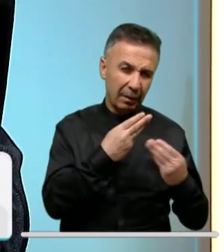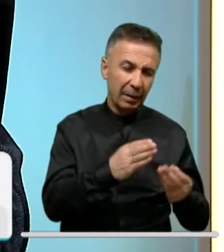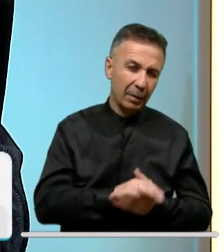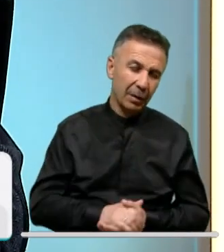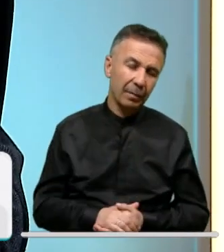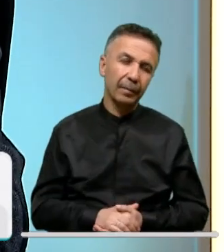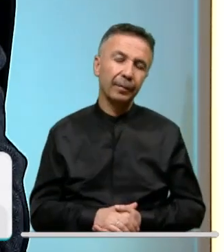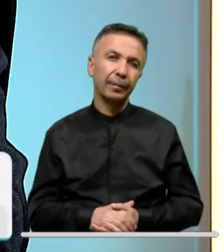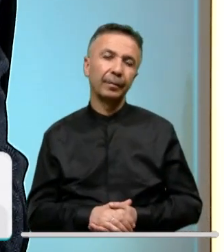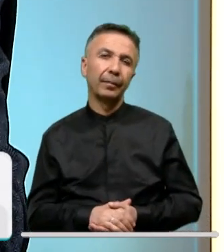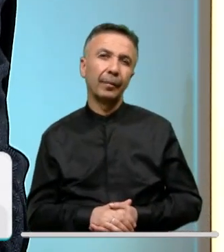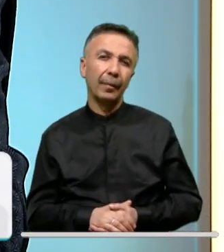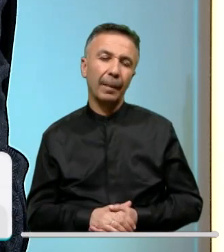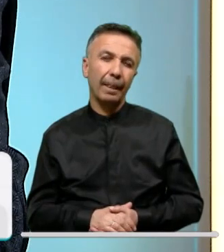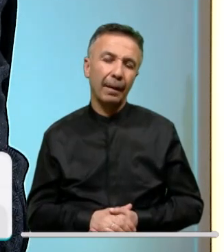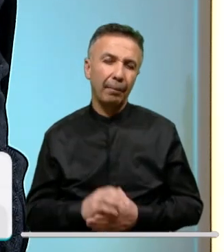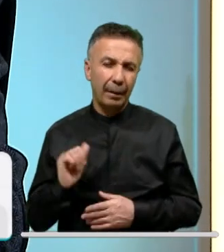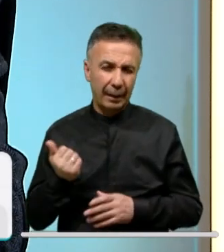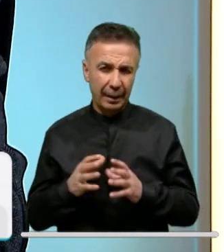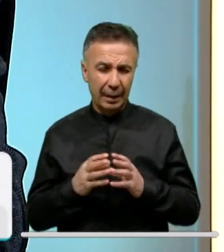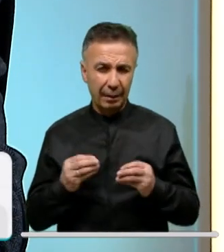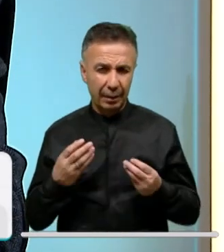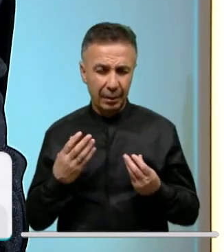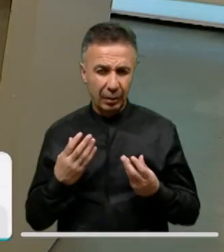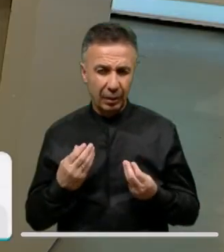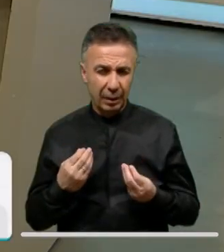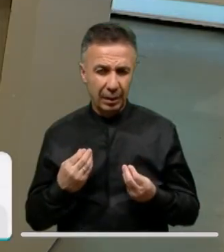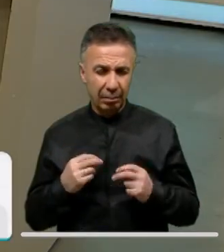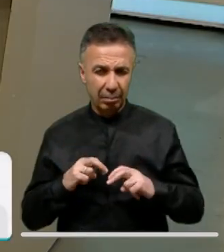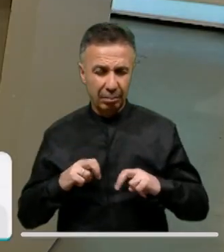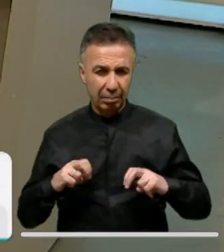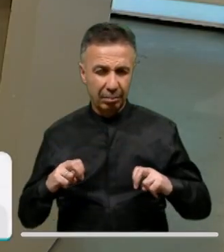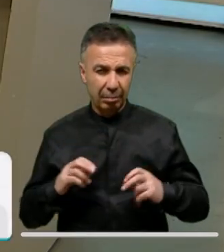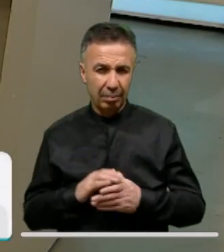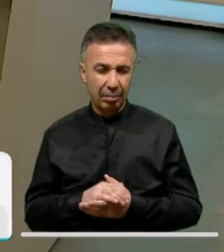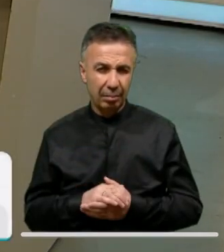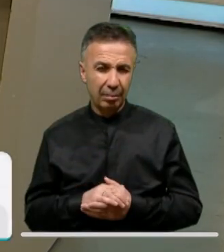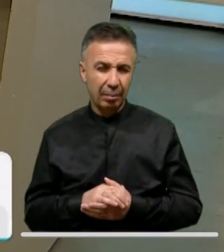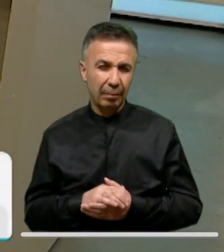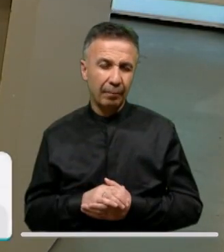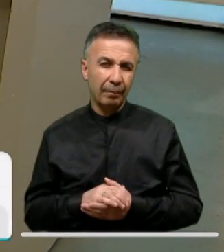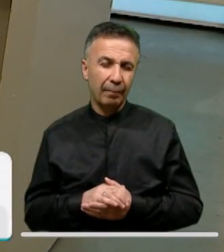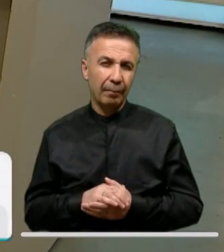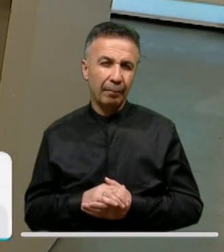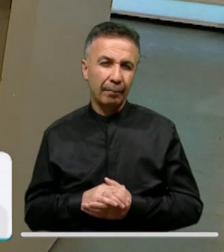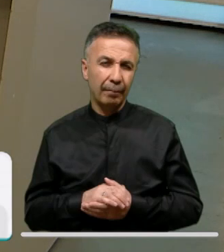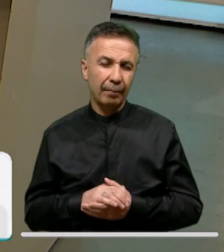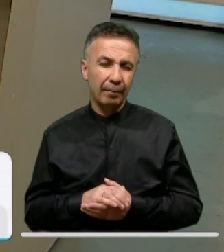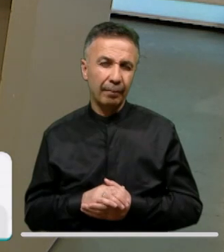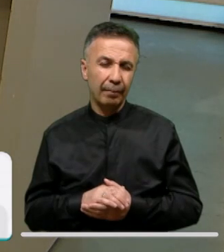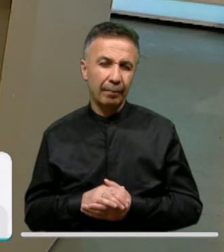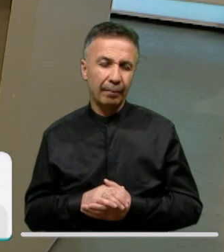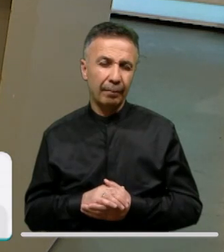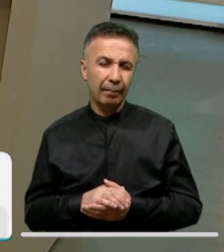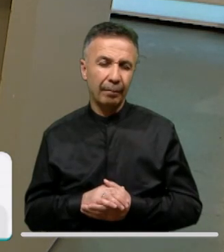Ben değer kaybı ile ilgili olarak o yaptığınız detay açıklama, onu bildiğim için söylüyorum.